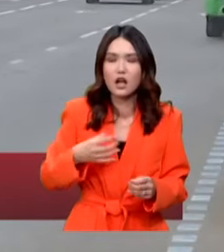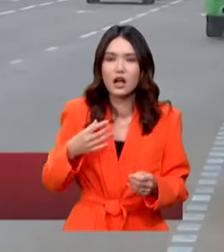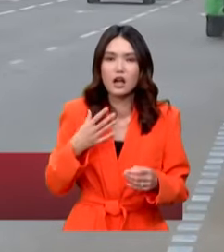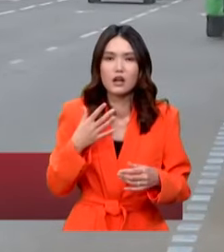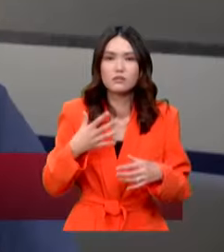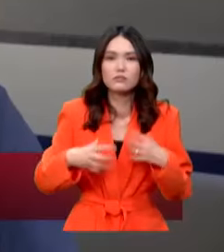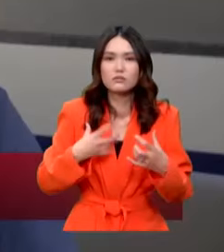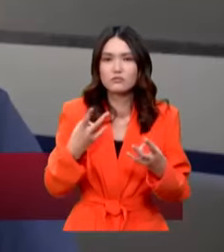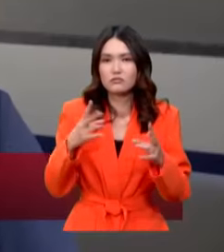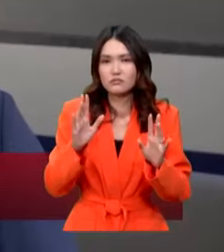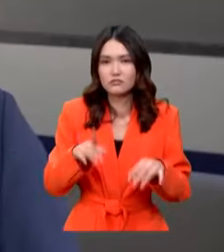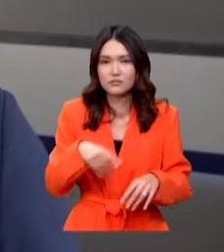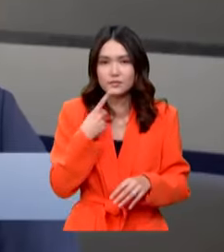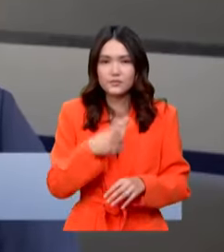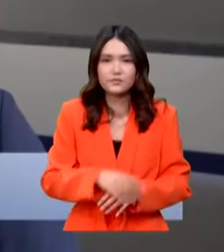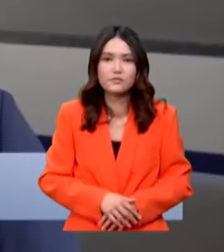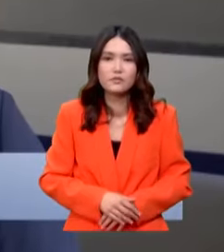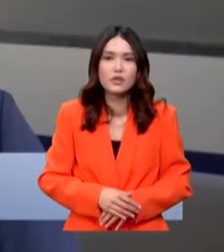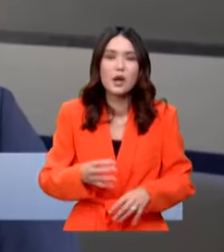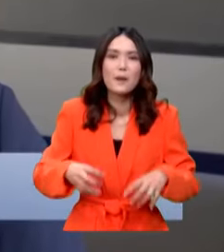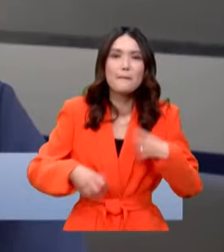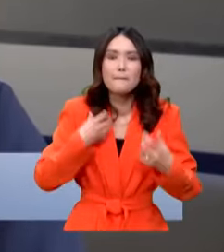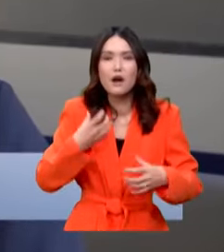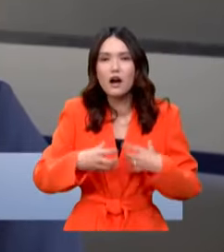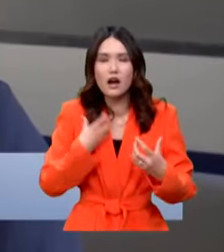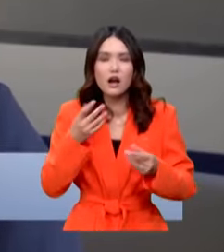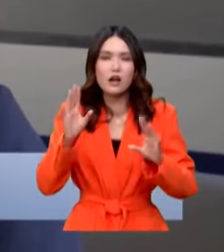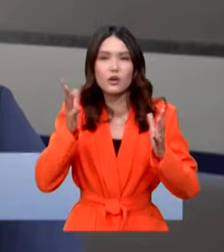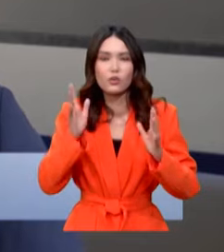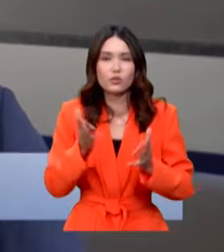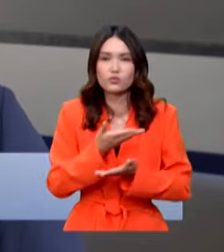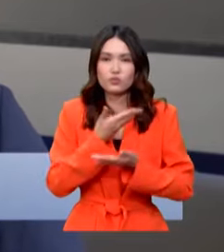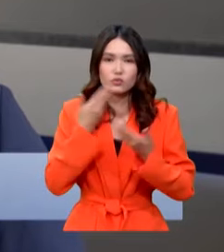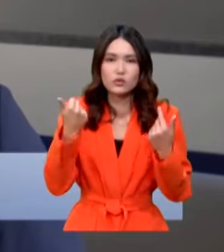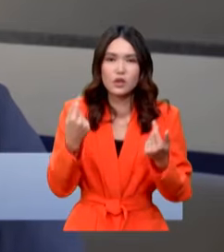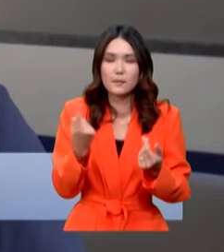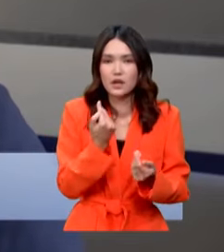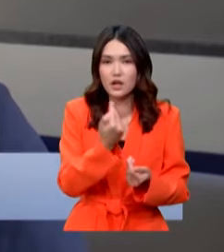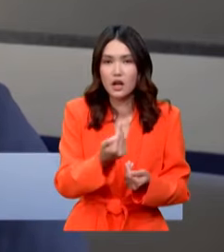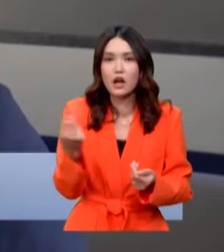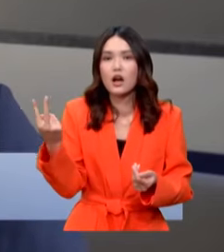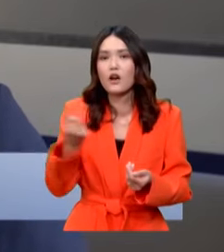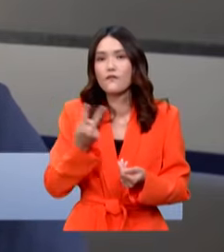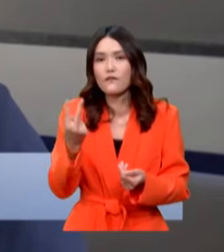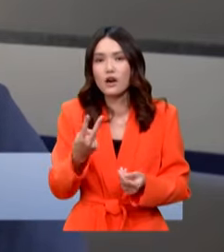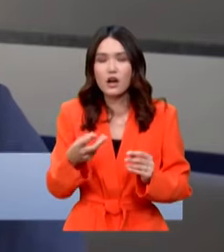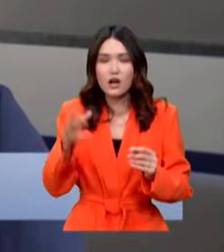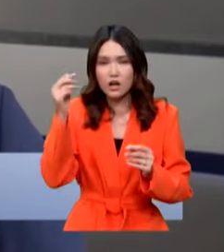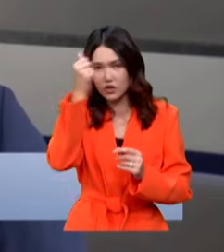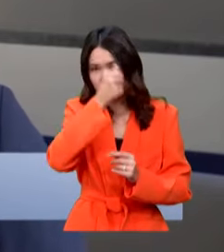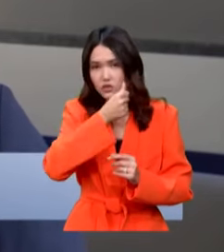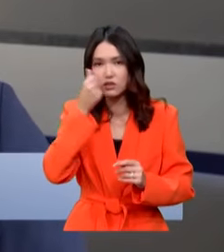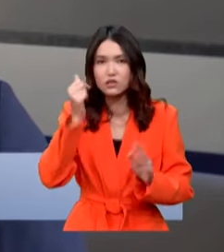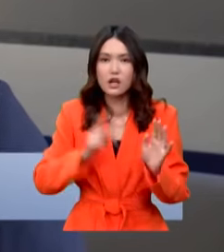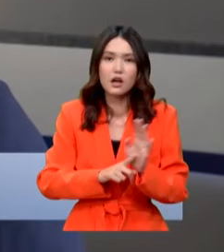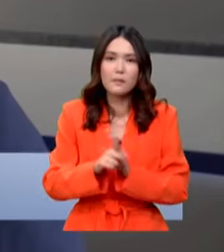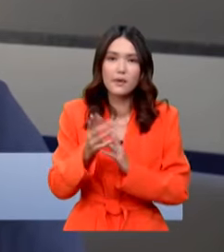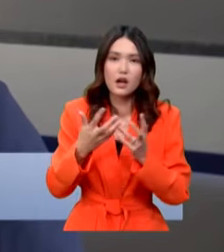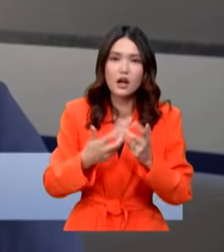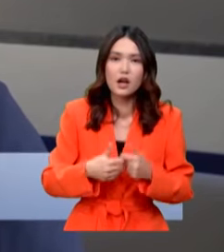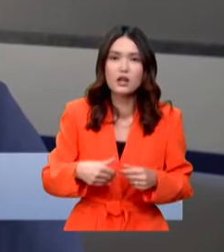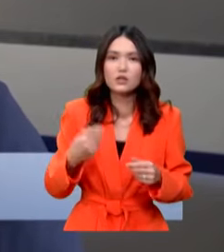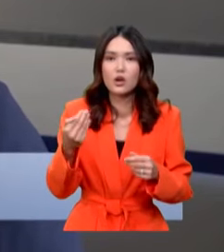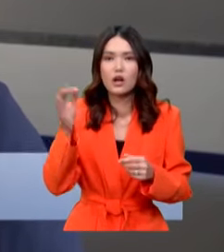шақырды. Паника көтеретін бізде жағдай жоқ. Ол біріншіден. Екіншіден жалпы мына жылдың басынан бастап есептесек 10%